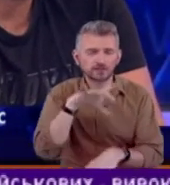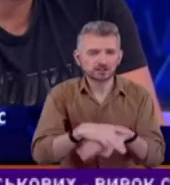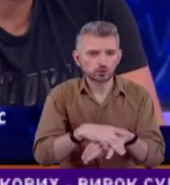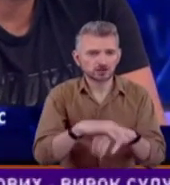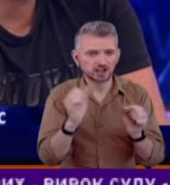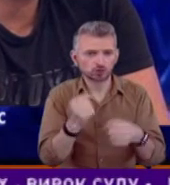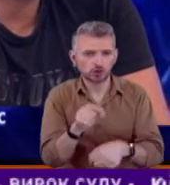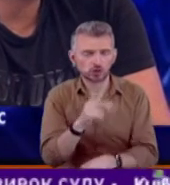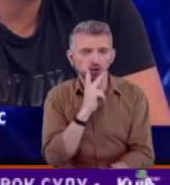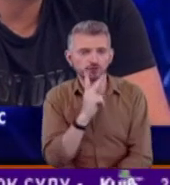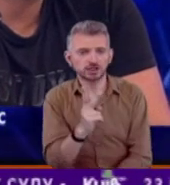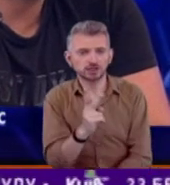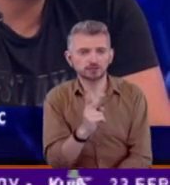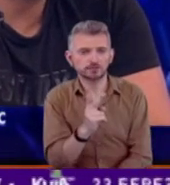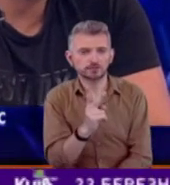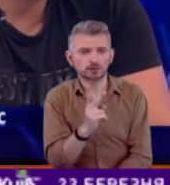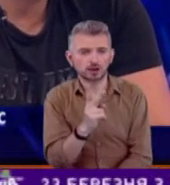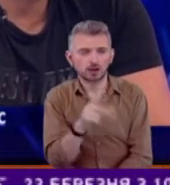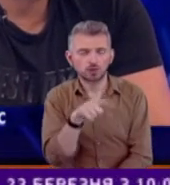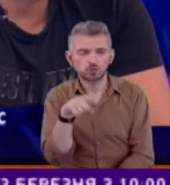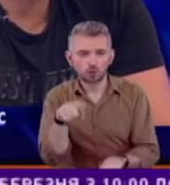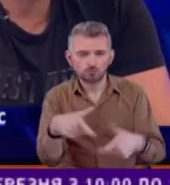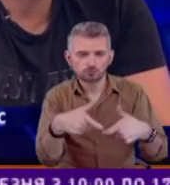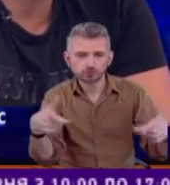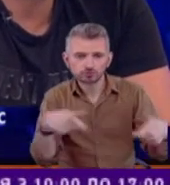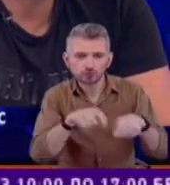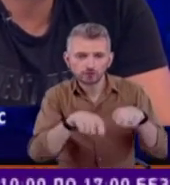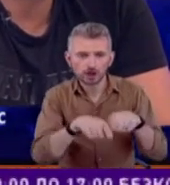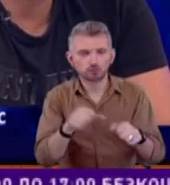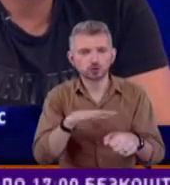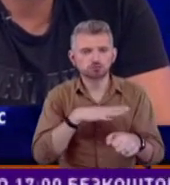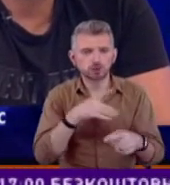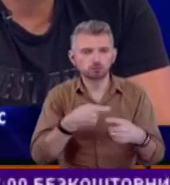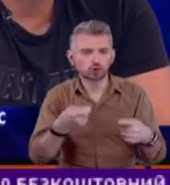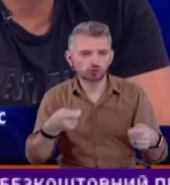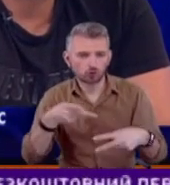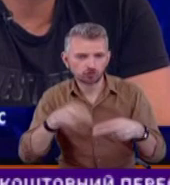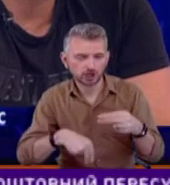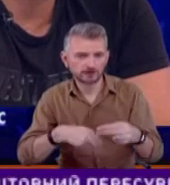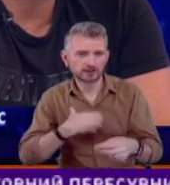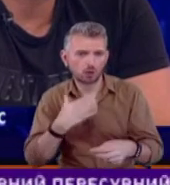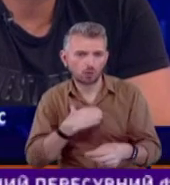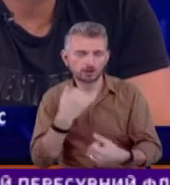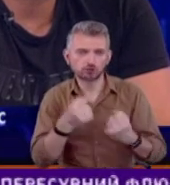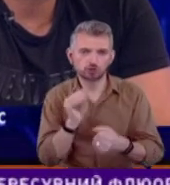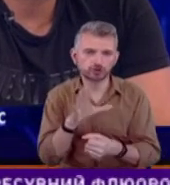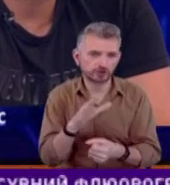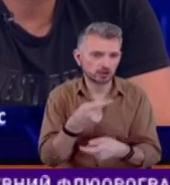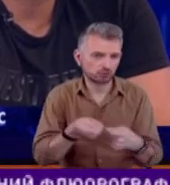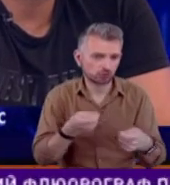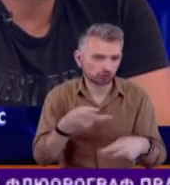скорость, он видит, сканирует номер, там может быть просрочена страховка, просрочено водительское удостоверение и так